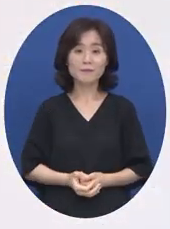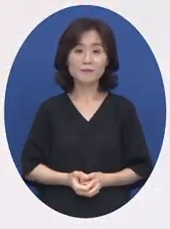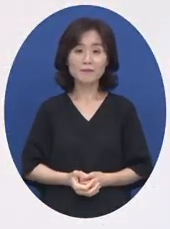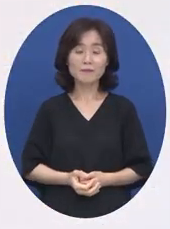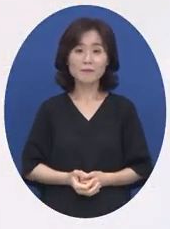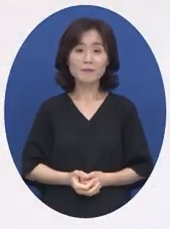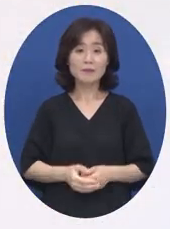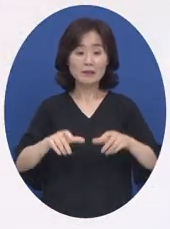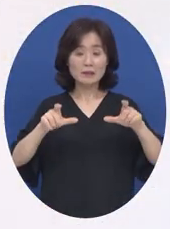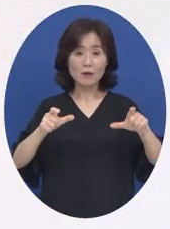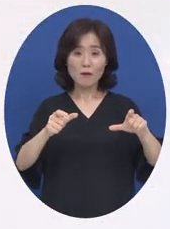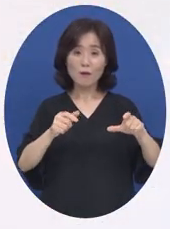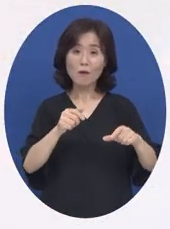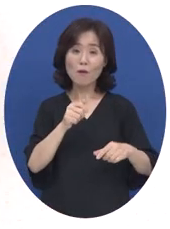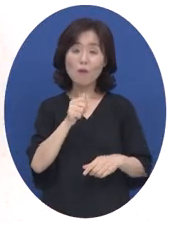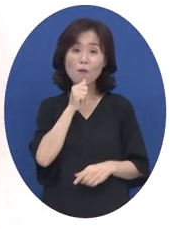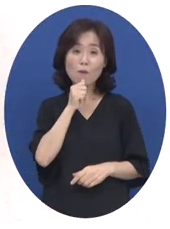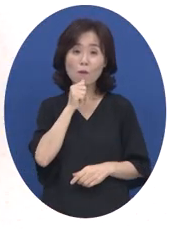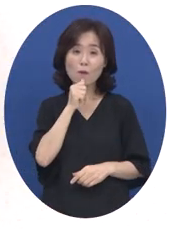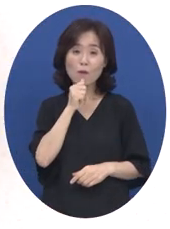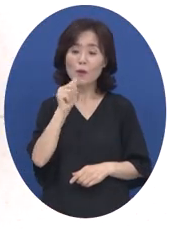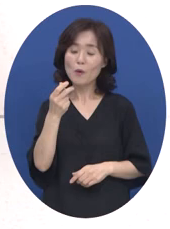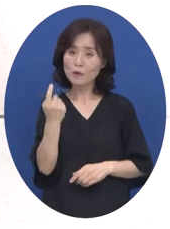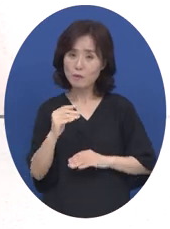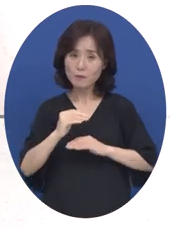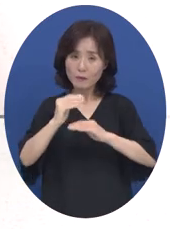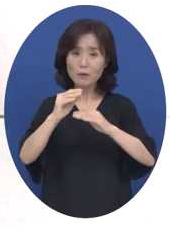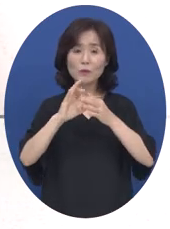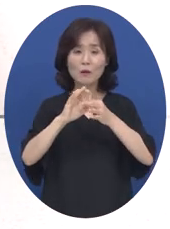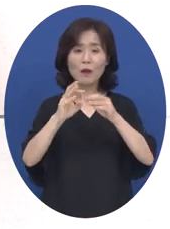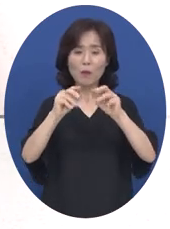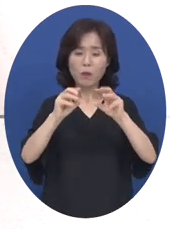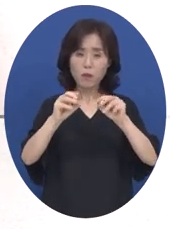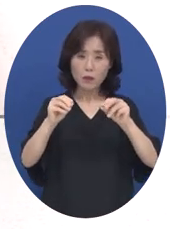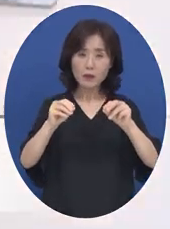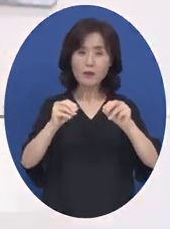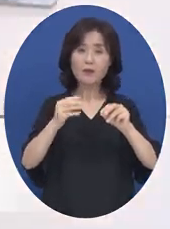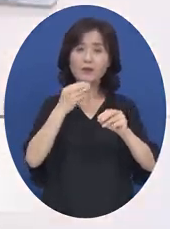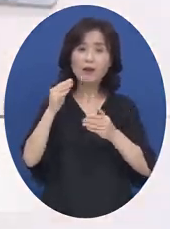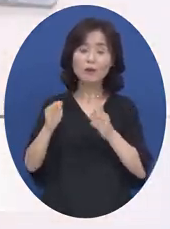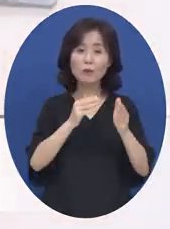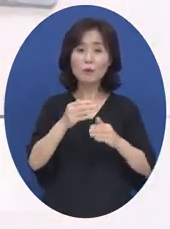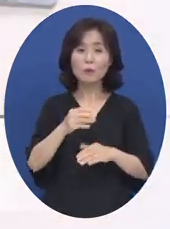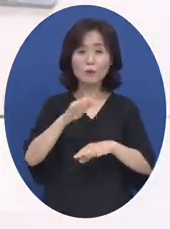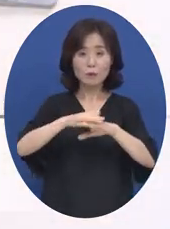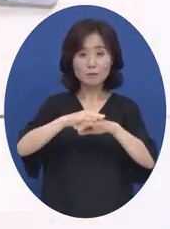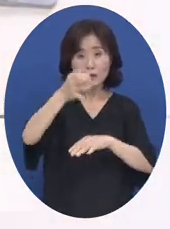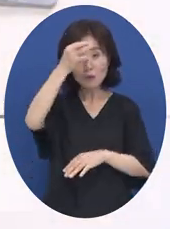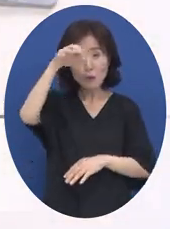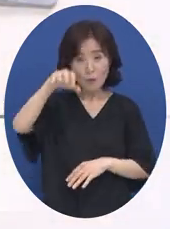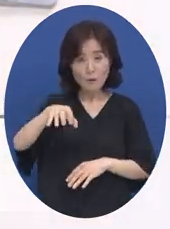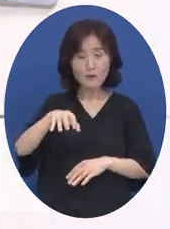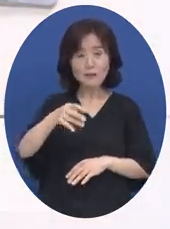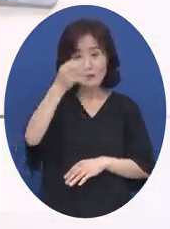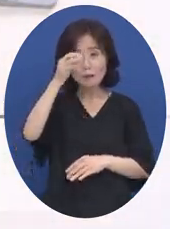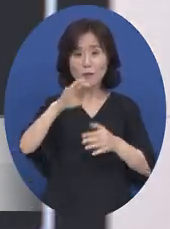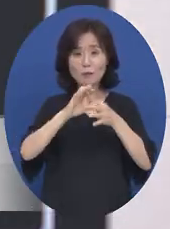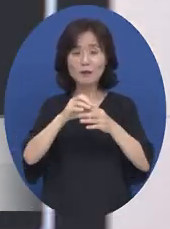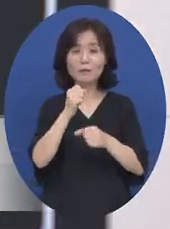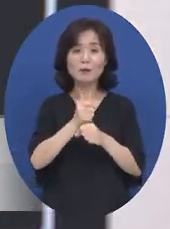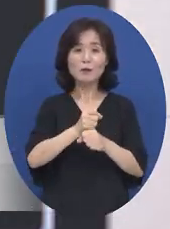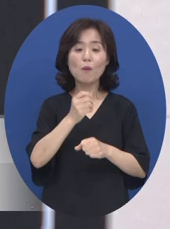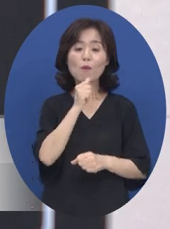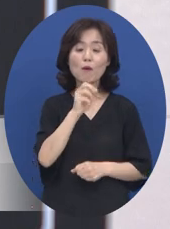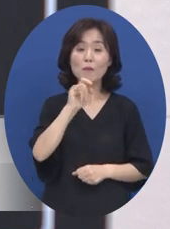이렇게 지역 농산물인 콩을 효소 처리한 후 분말화하는 경기도 농업기술원의 자체 개발 기술로 만든 콩 마카롱과 타르트